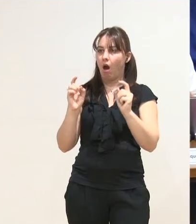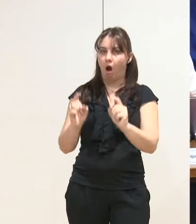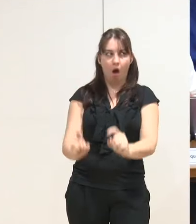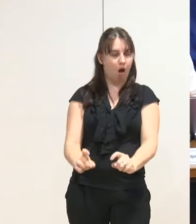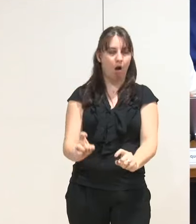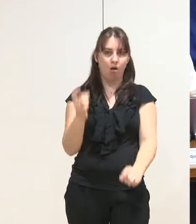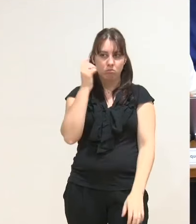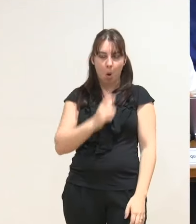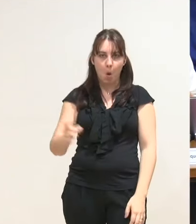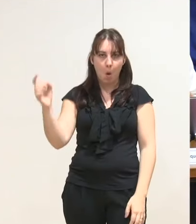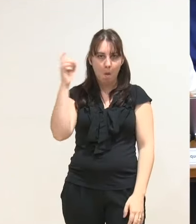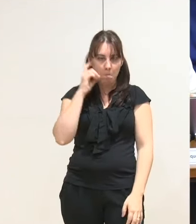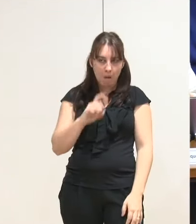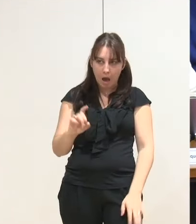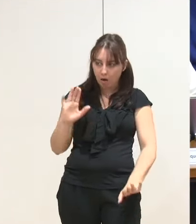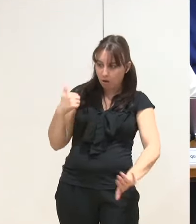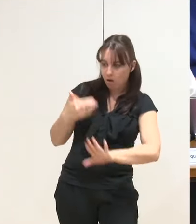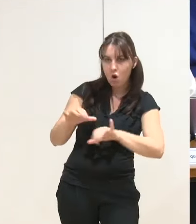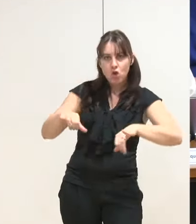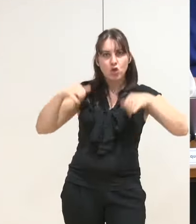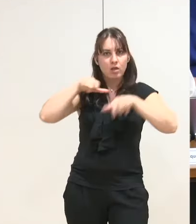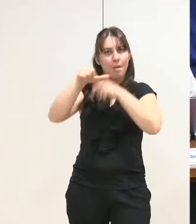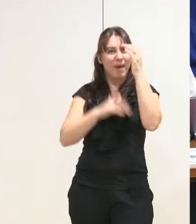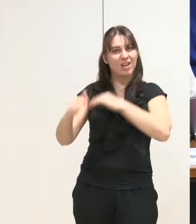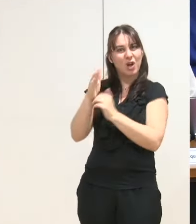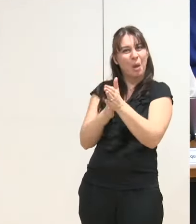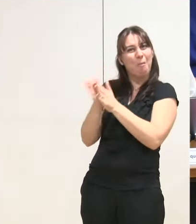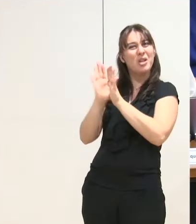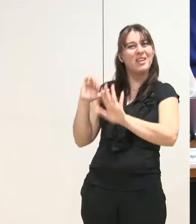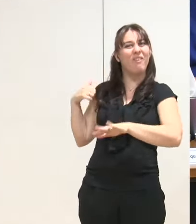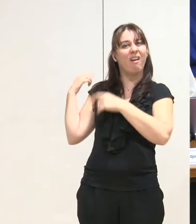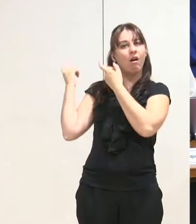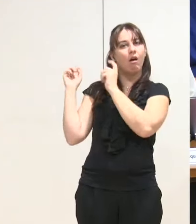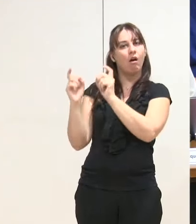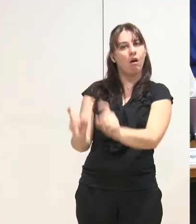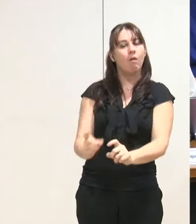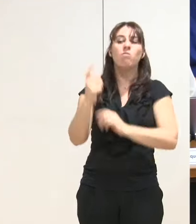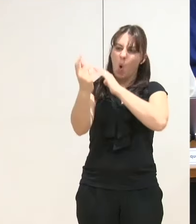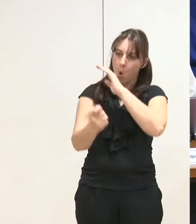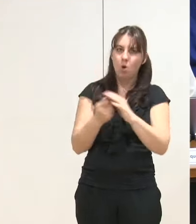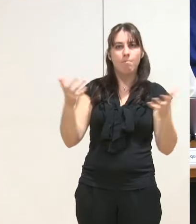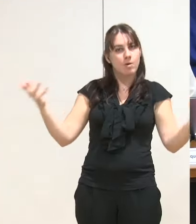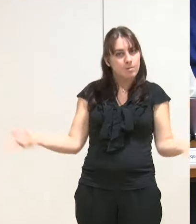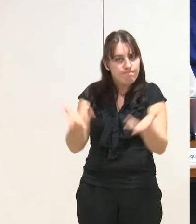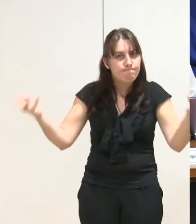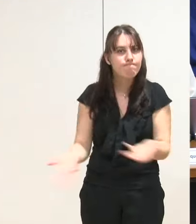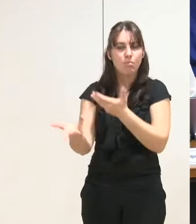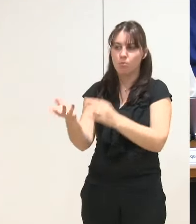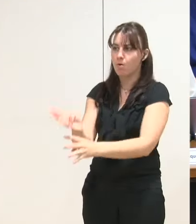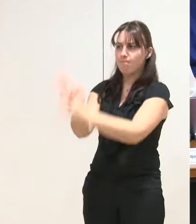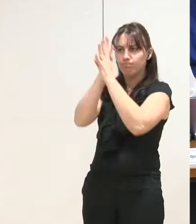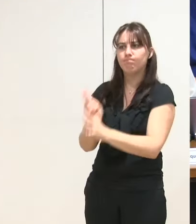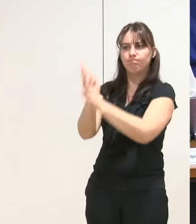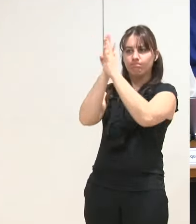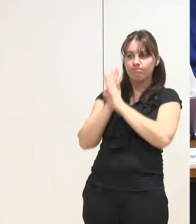baisse du nombre de jeunes et d'encadrants qui étaient motivé par ces projets donc nous avons redynamisé tout ça la